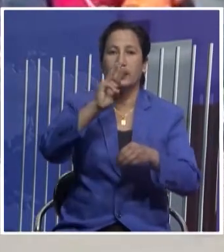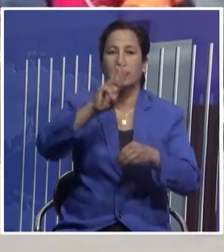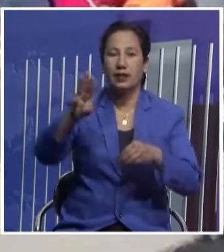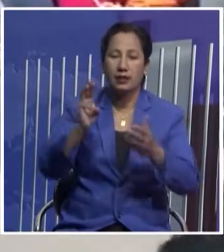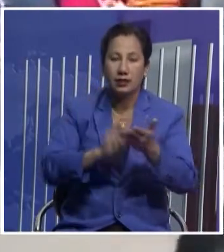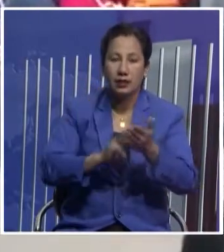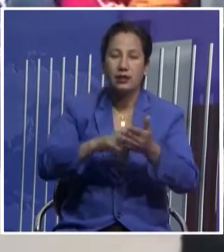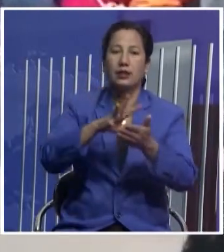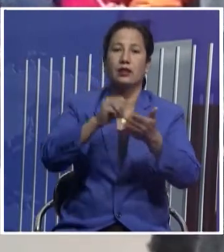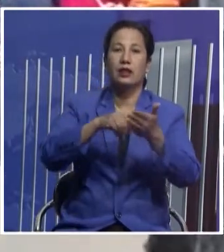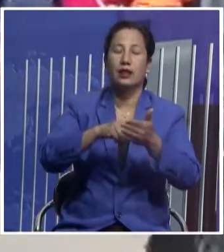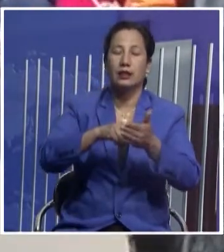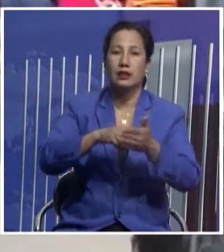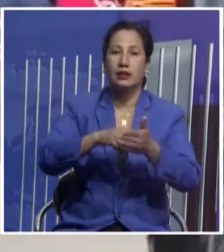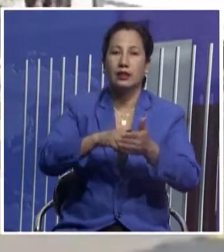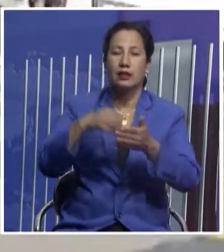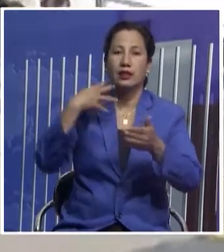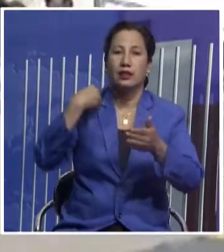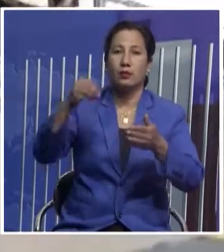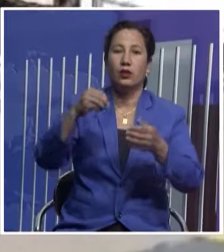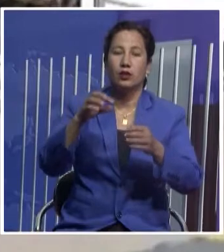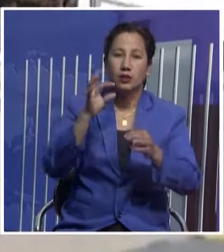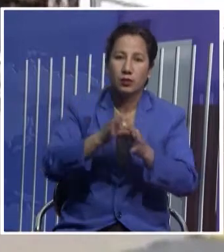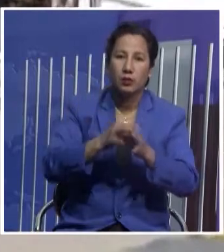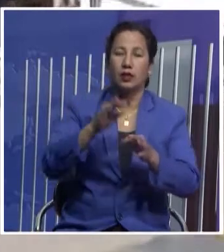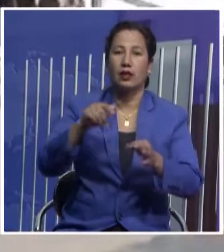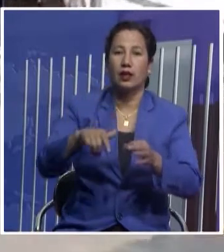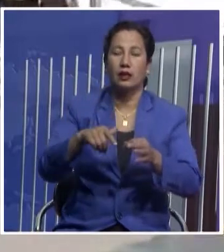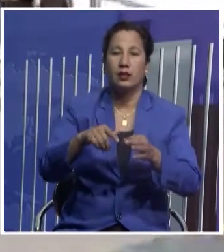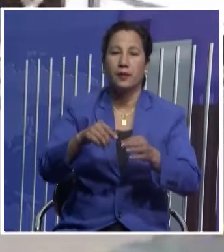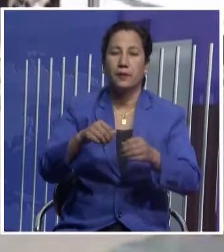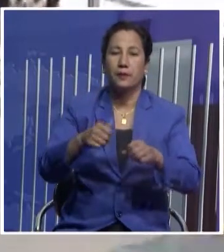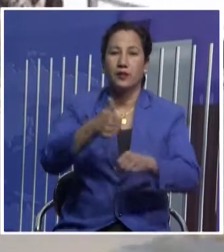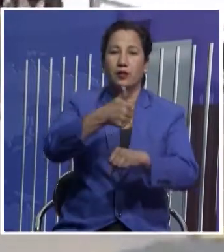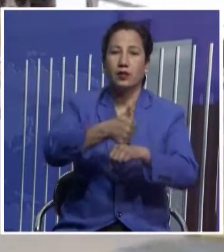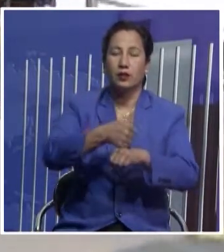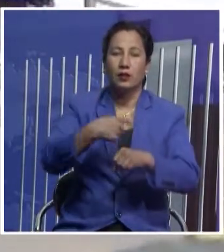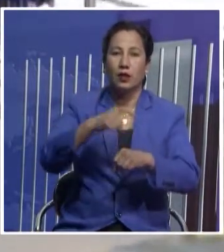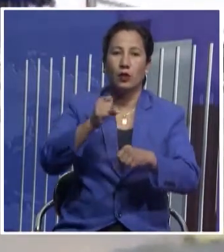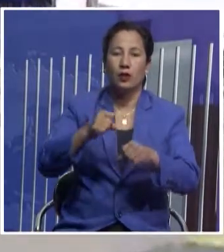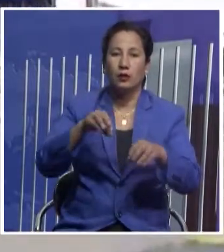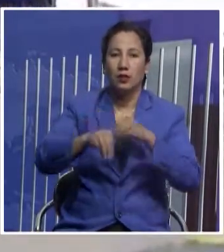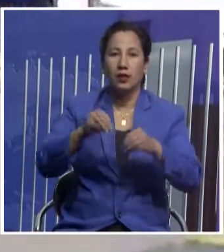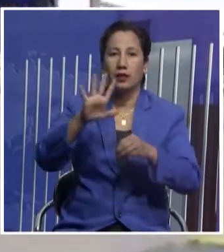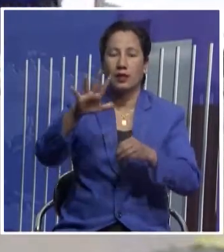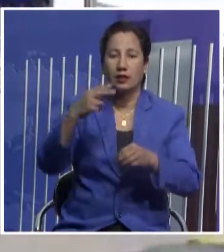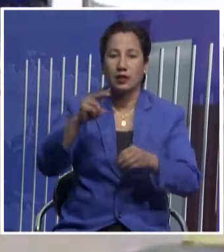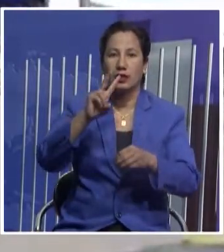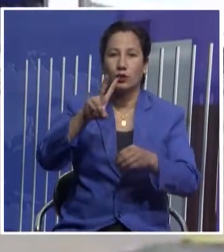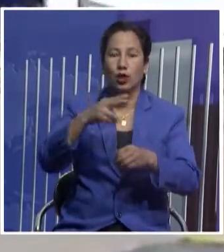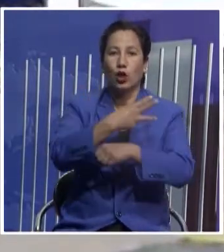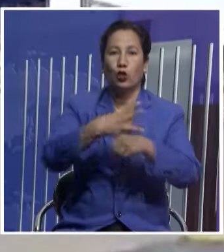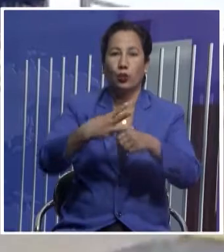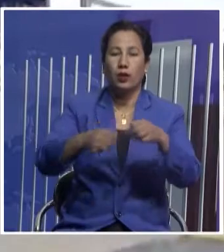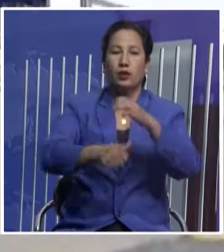केन्द्रीय सभापतिबाट मनोनित हुने व्यवस्था छ एक सभापतिका लागि हुने मतदानमा 5 जना दुई उपसभापतिका